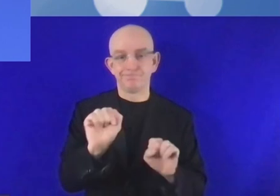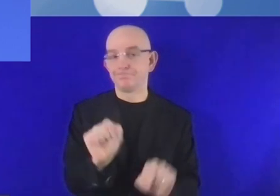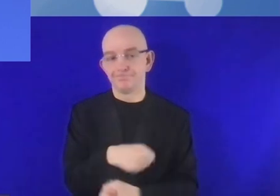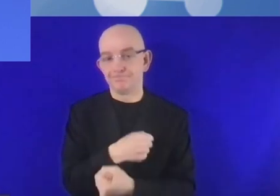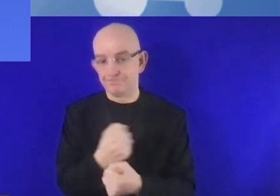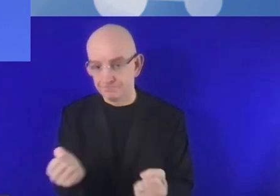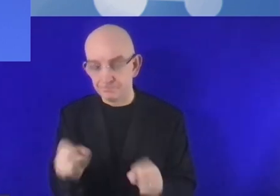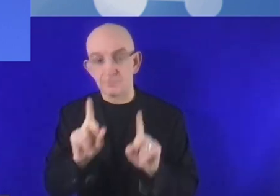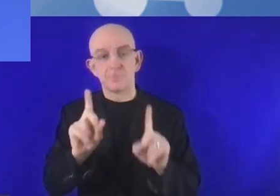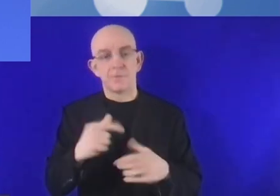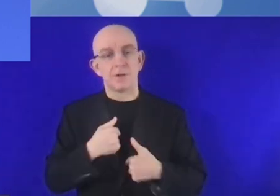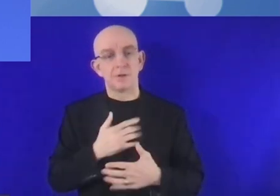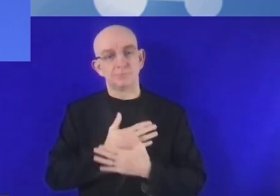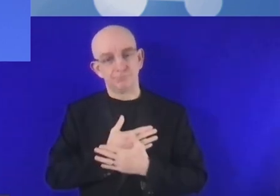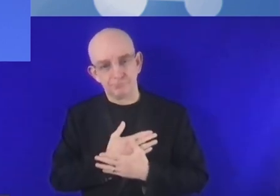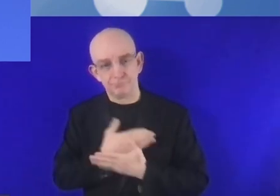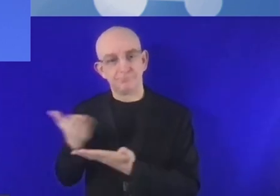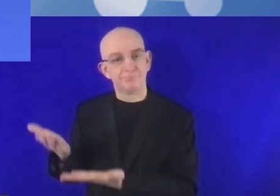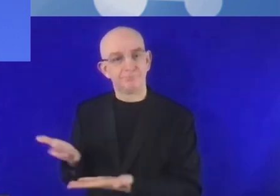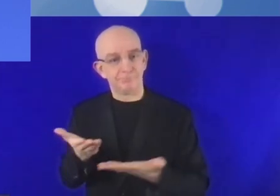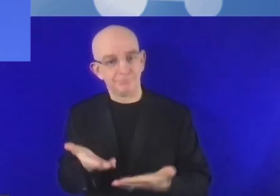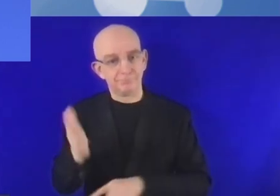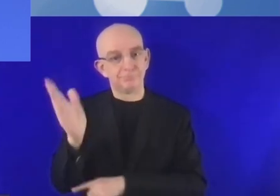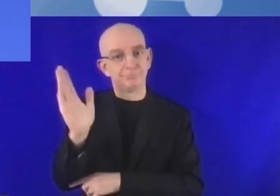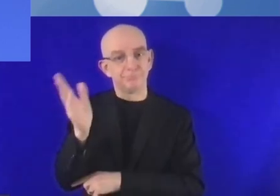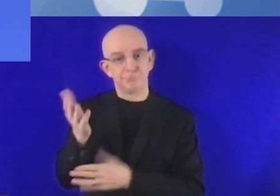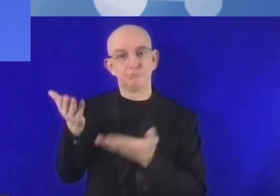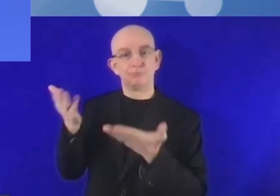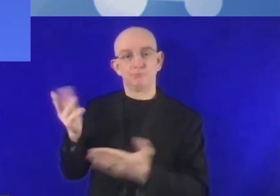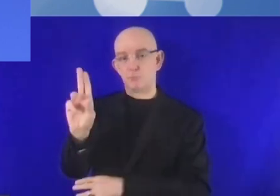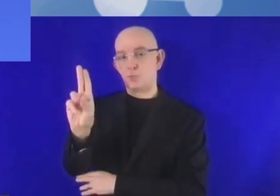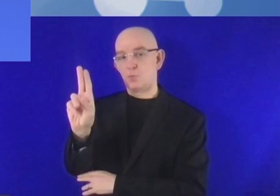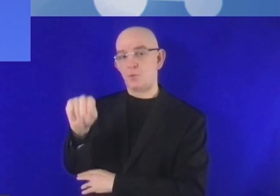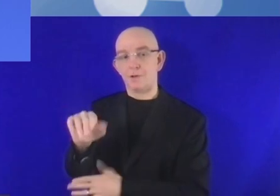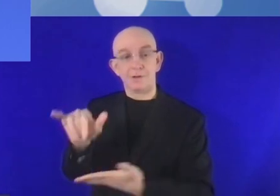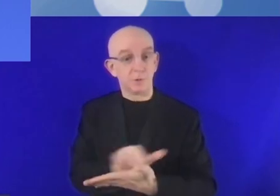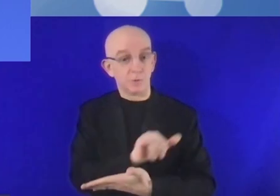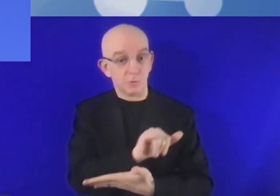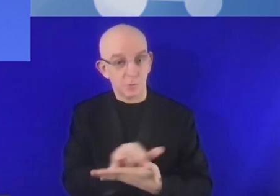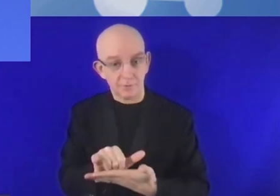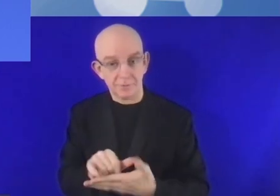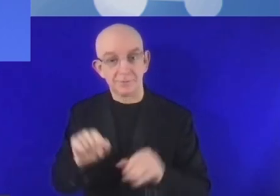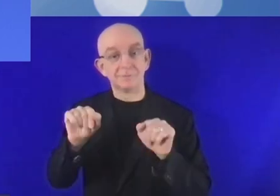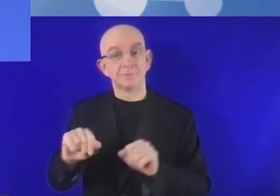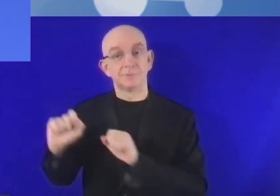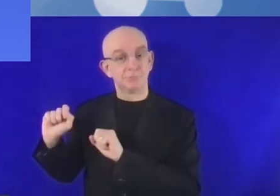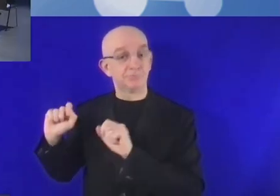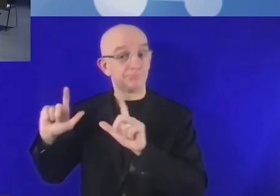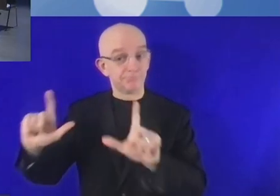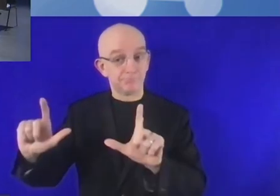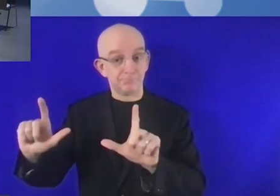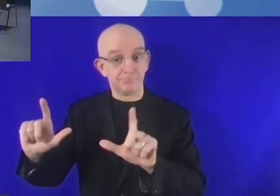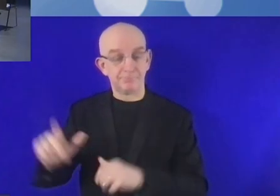Katowicach, ale będziemy mieli okazję usłyszeć kilka słów, które skierował do